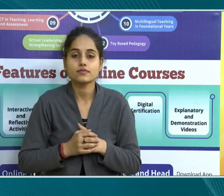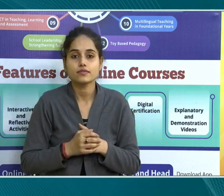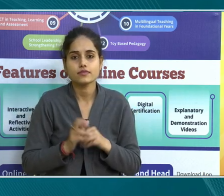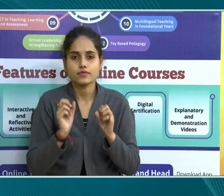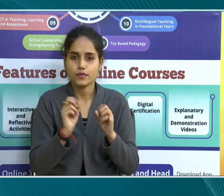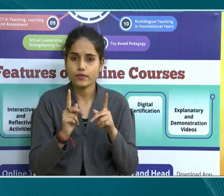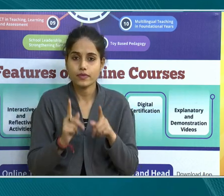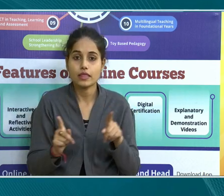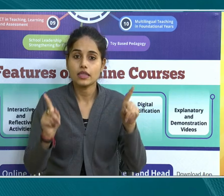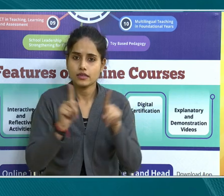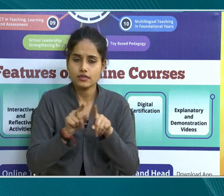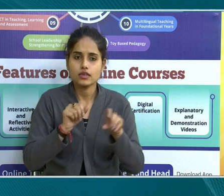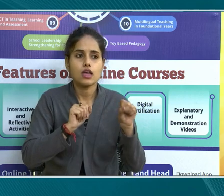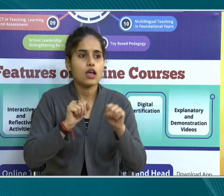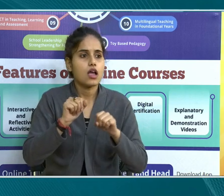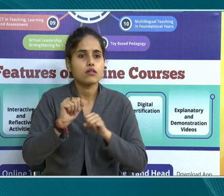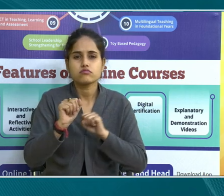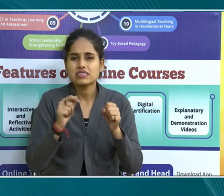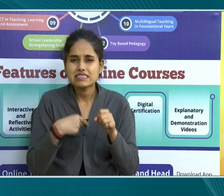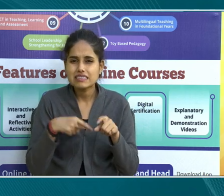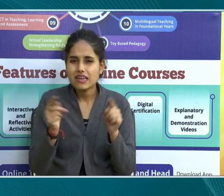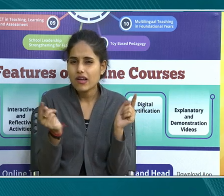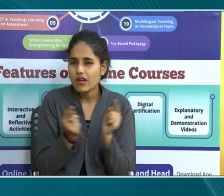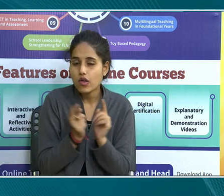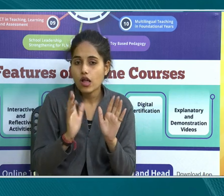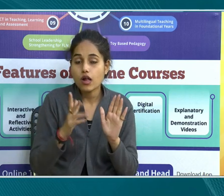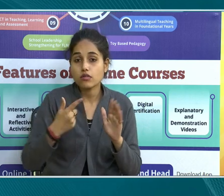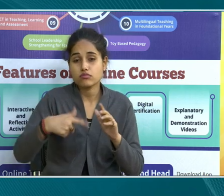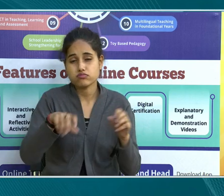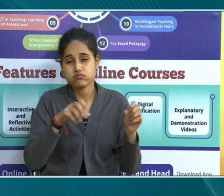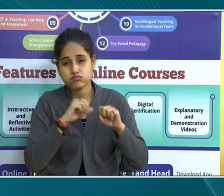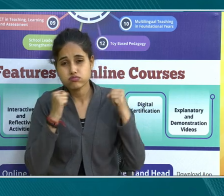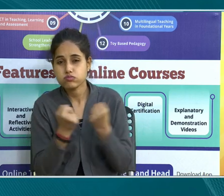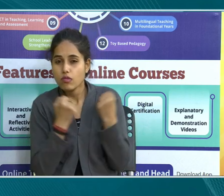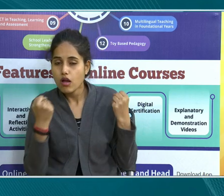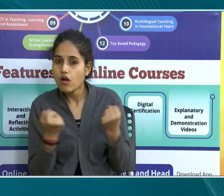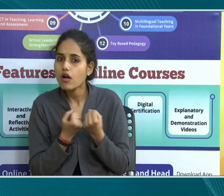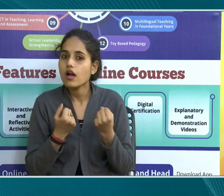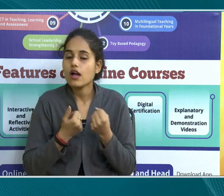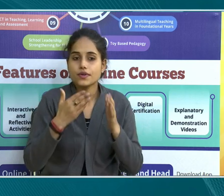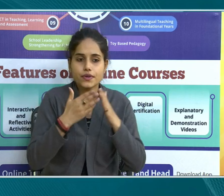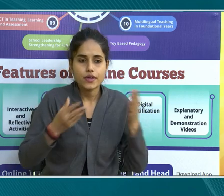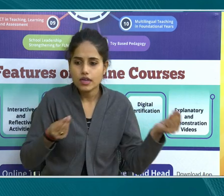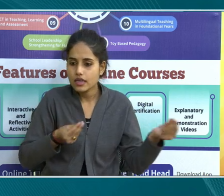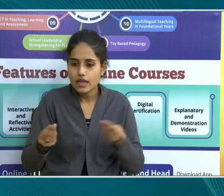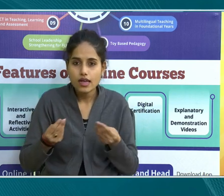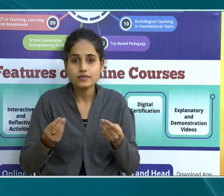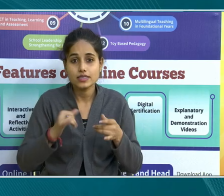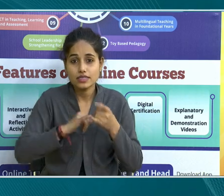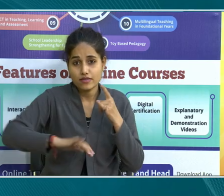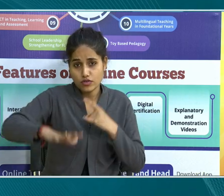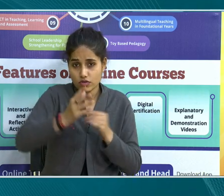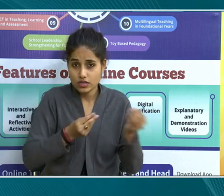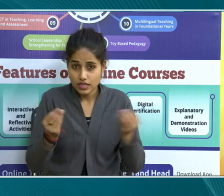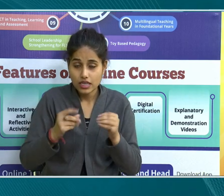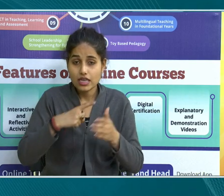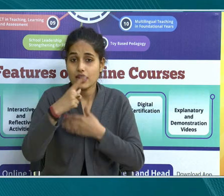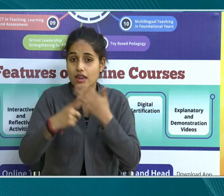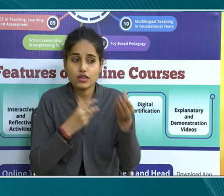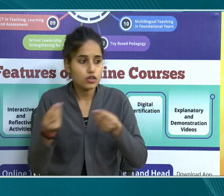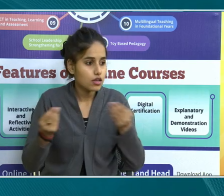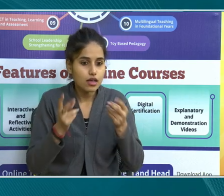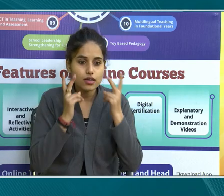बिल्कुल और इस प्रकार का कोई भी सर्वे चोटा नहीं होता वो बहुत ही जादा बड़े प्रयास होते हैं और चोटे चोटे प्रयास जैसा कि अभी नमर्ता जी